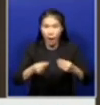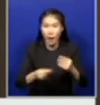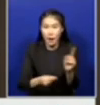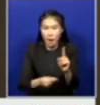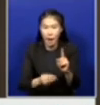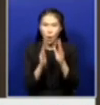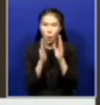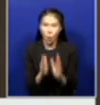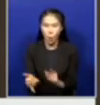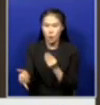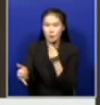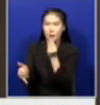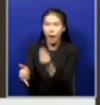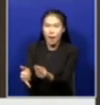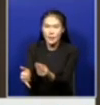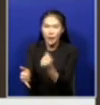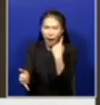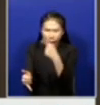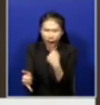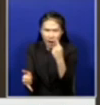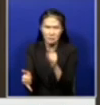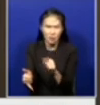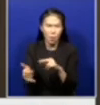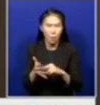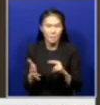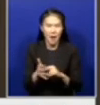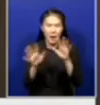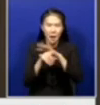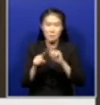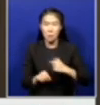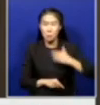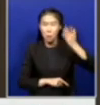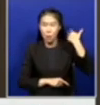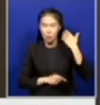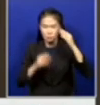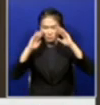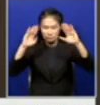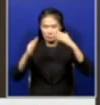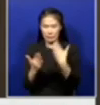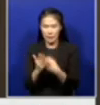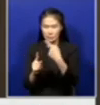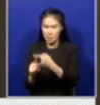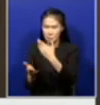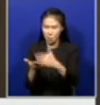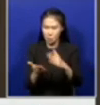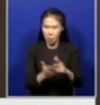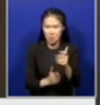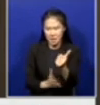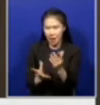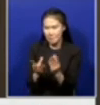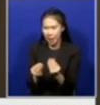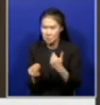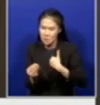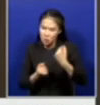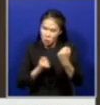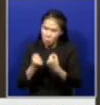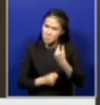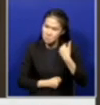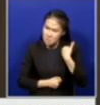ซึ่งมีเครดิตที่ดีนะถ้าหากว่า